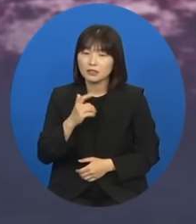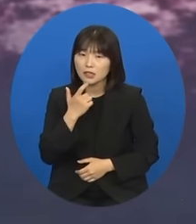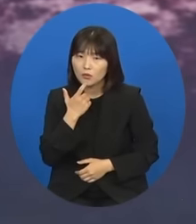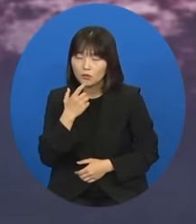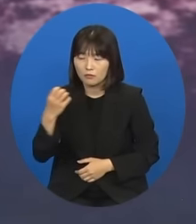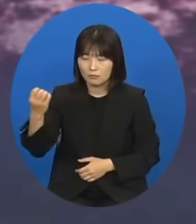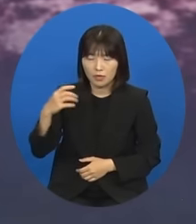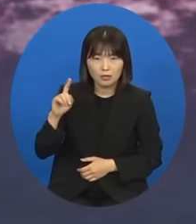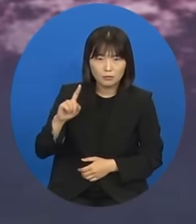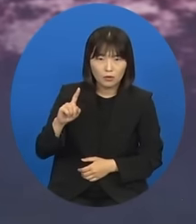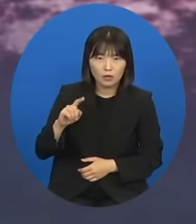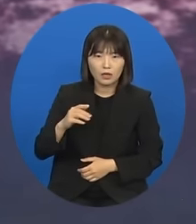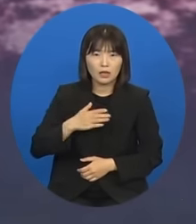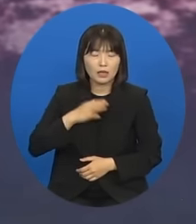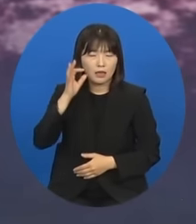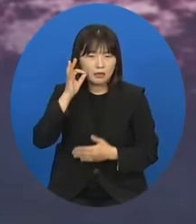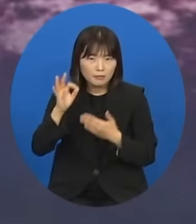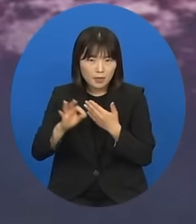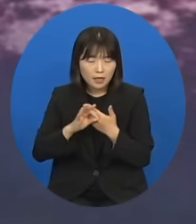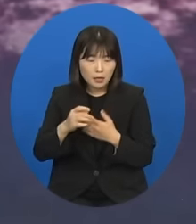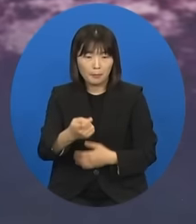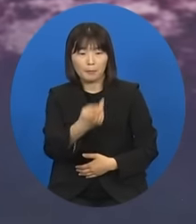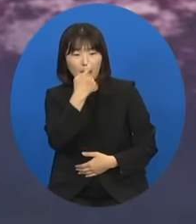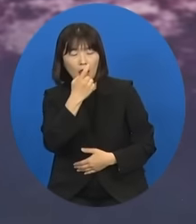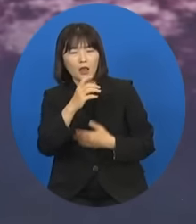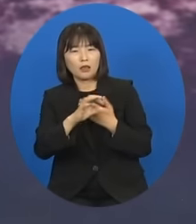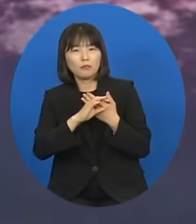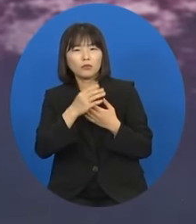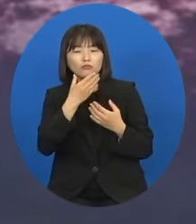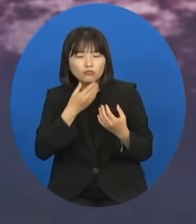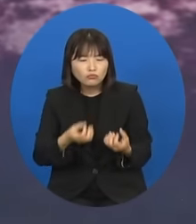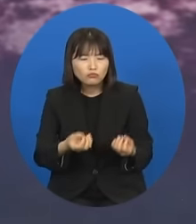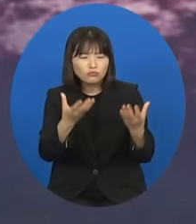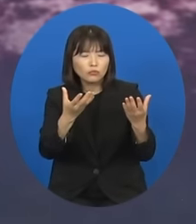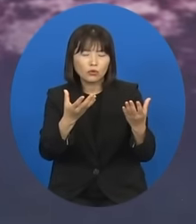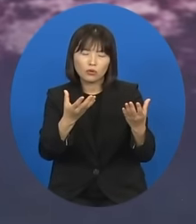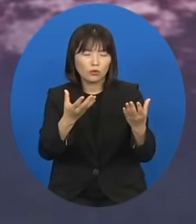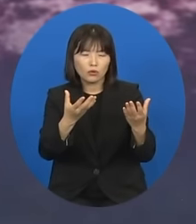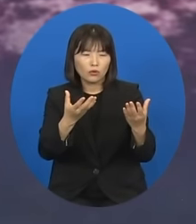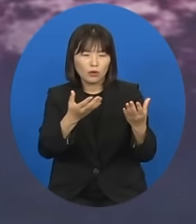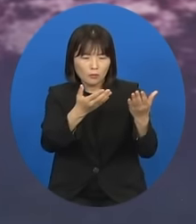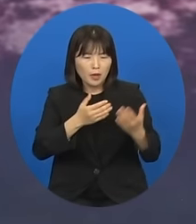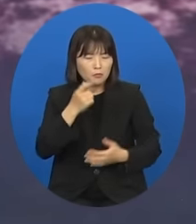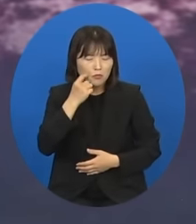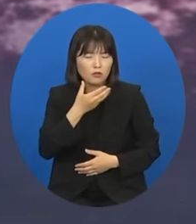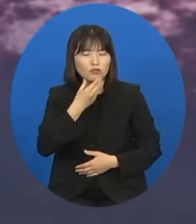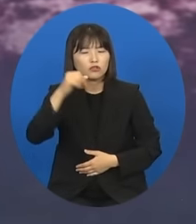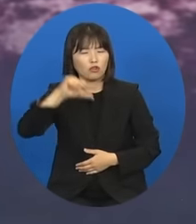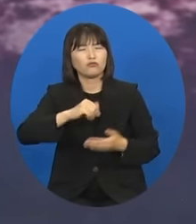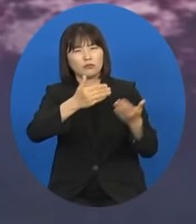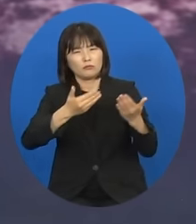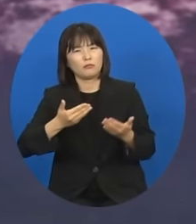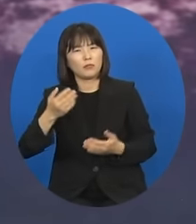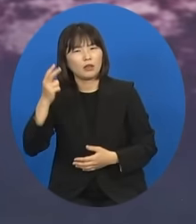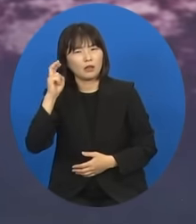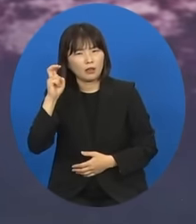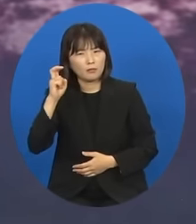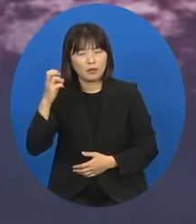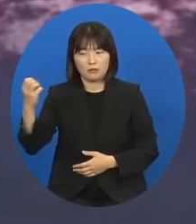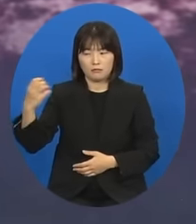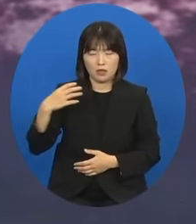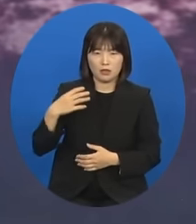얘기를 해요 제가 만약에 발하게 되면이 축복은 고사하고이 저주 받지 않겠습니까는 말을 하거든요